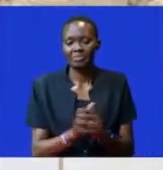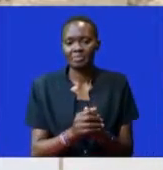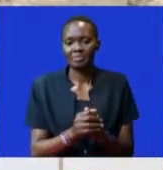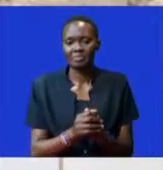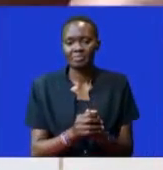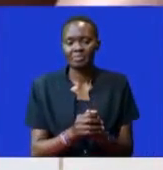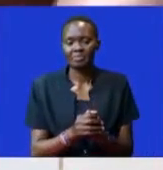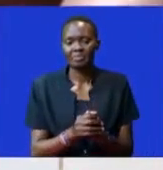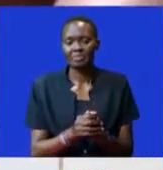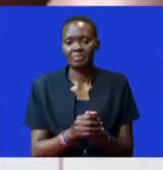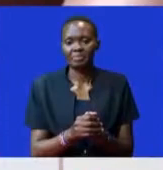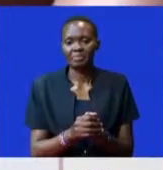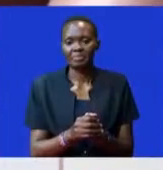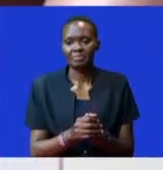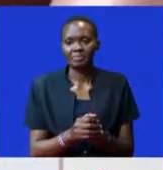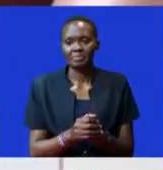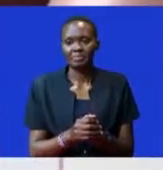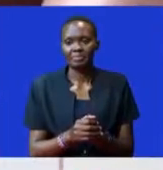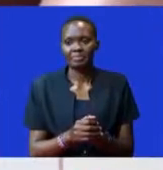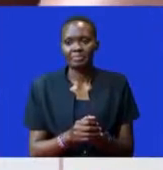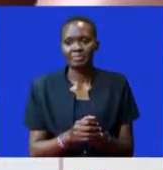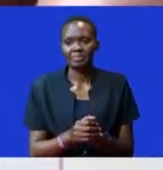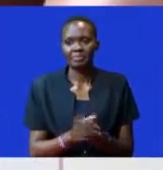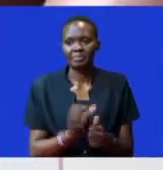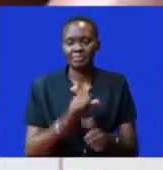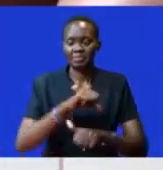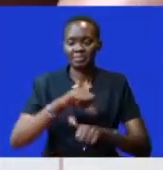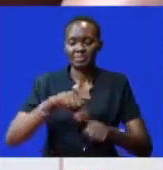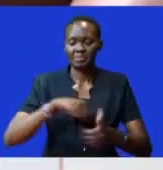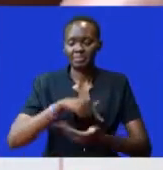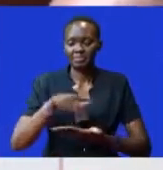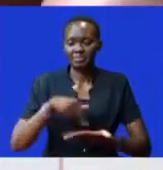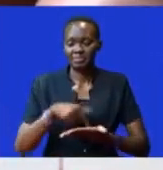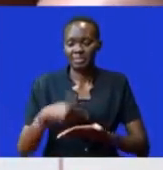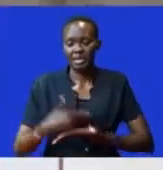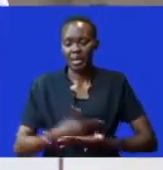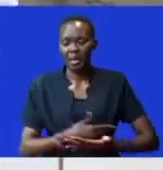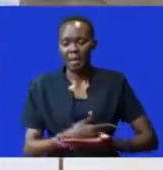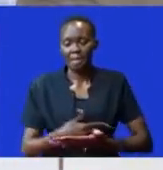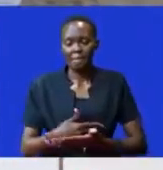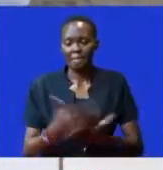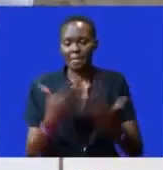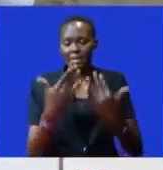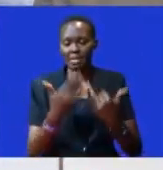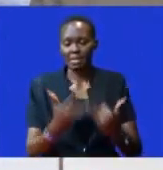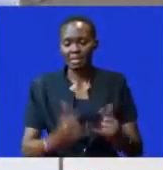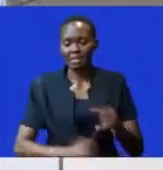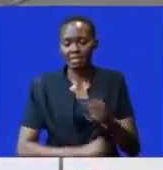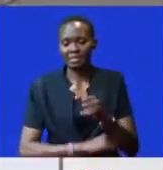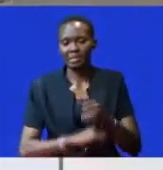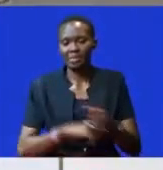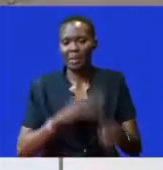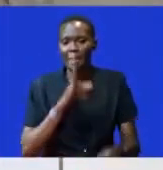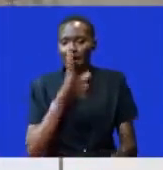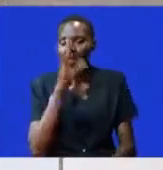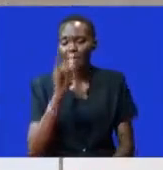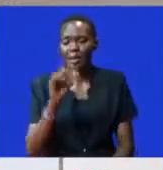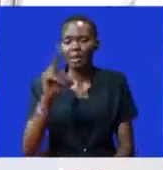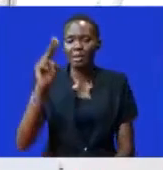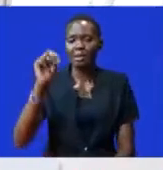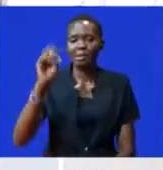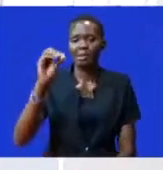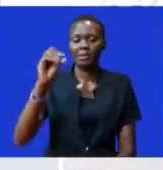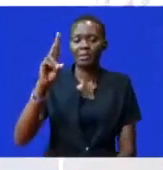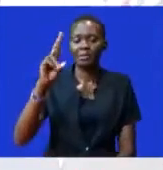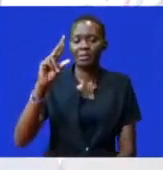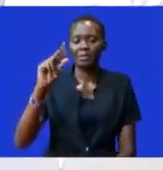Osebedo matek. Wach miya ma kidoro ma bende koro midekre nyoro ni eri, osir machiegni kod Mikai Norakoth, ma bende en